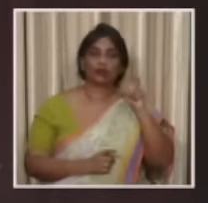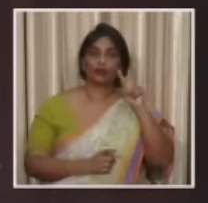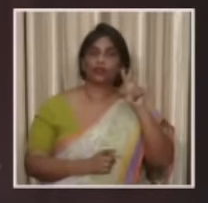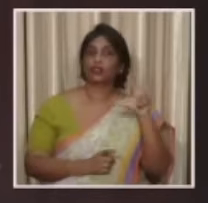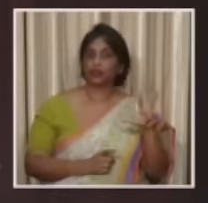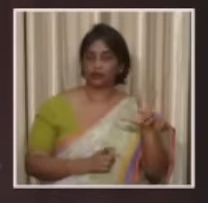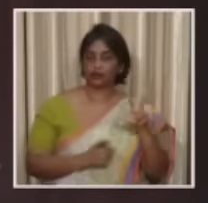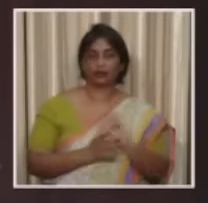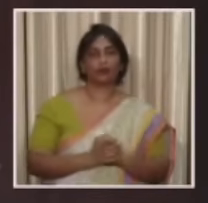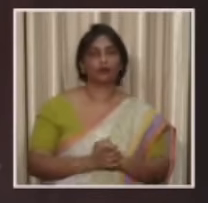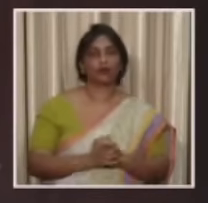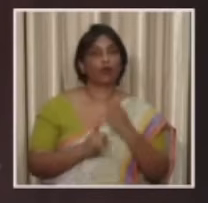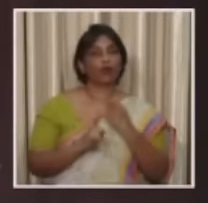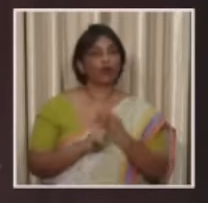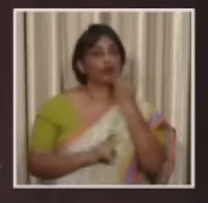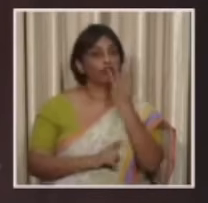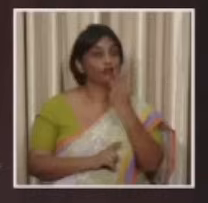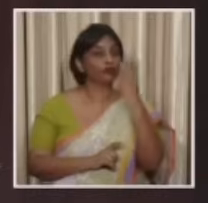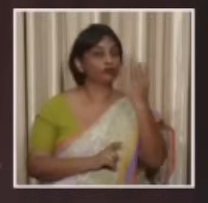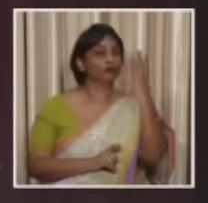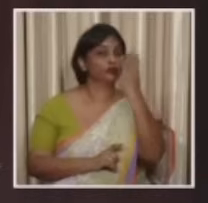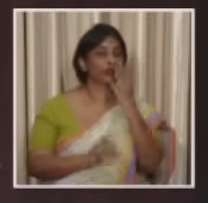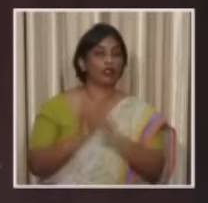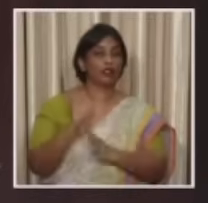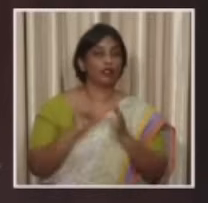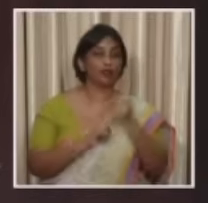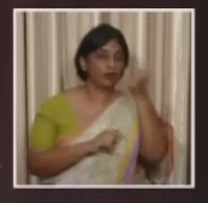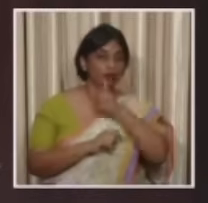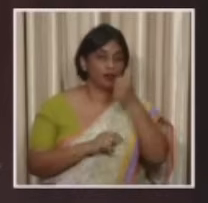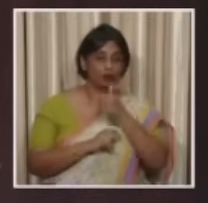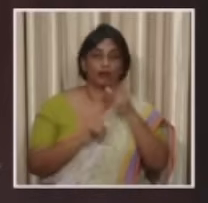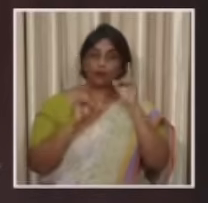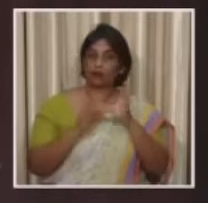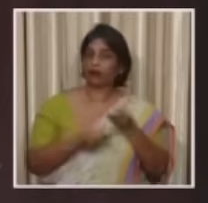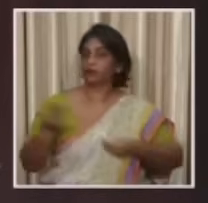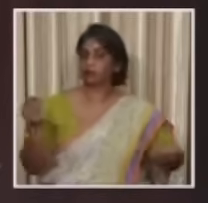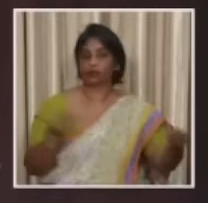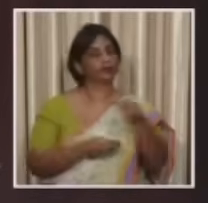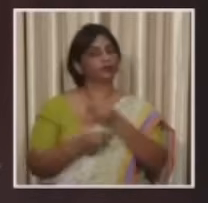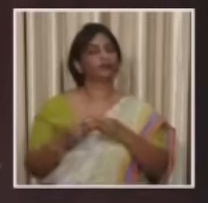1028ක්. කෝටි 3 ගානේ මන්ත්‍රීවරු අතර හොරකම් මෙහෙම හුවමාරු වුණා නම්